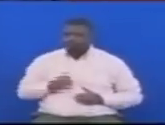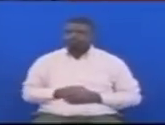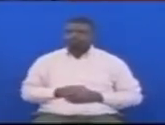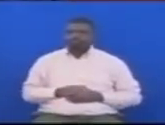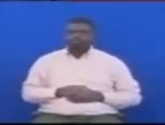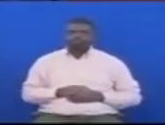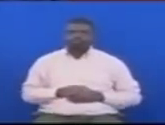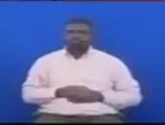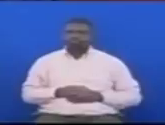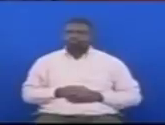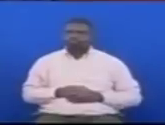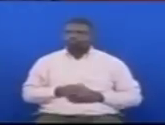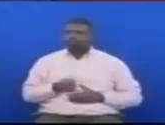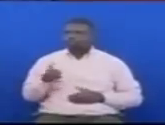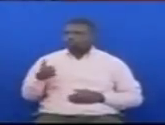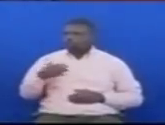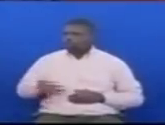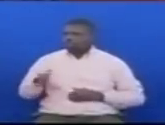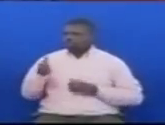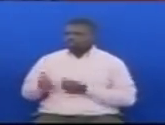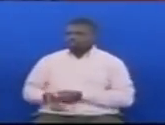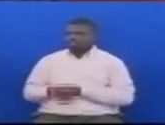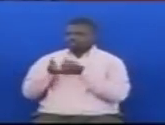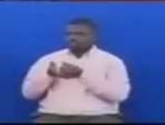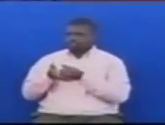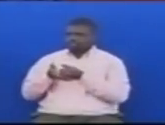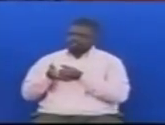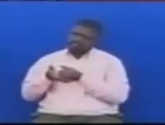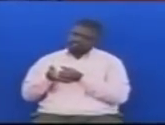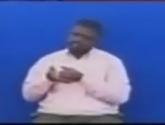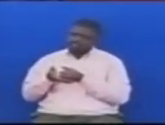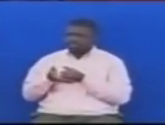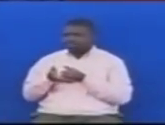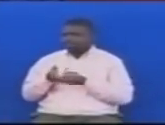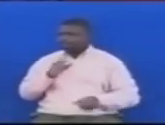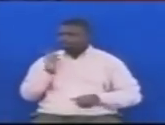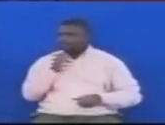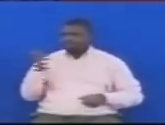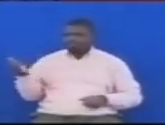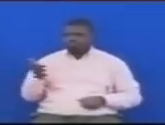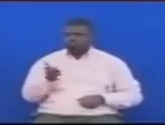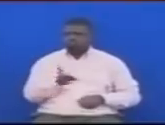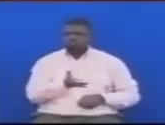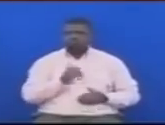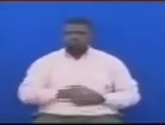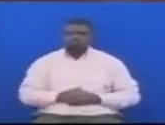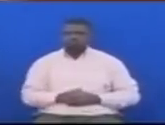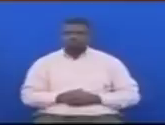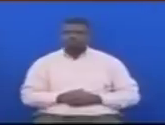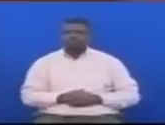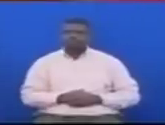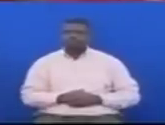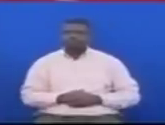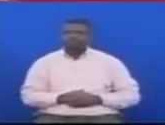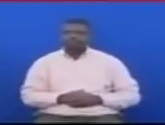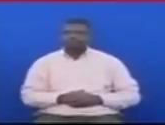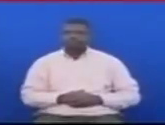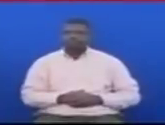Mheshimiwa naibu waziri, ofisi ya waziri mkuu, kwa niaba ya waziri wa Katiba na Sheria, majibu.